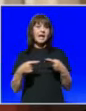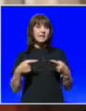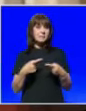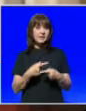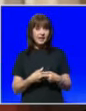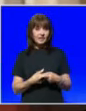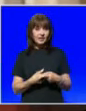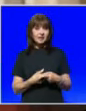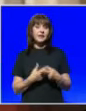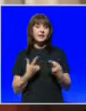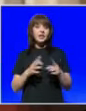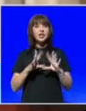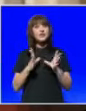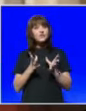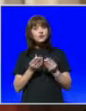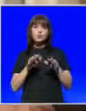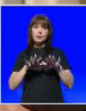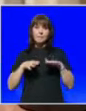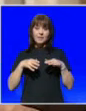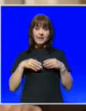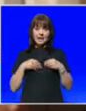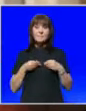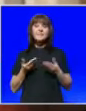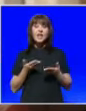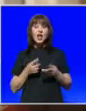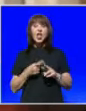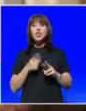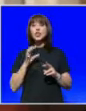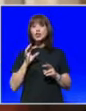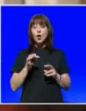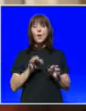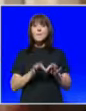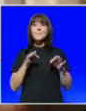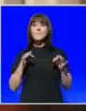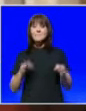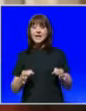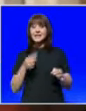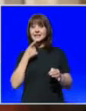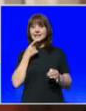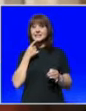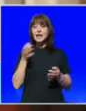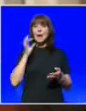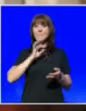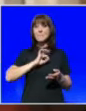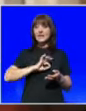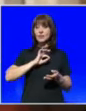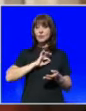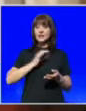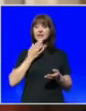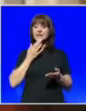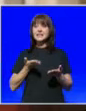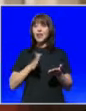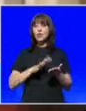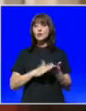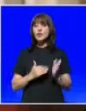от предложения всъщност се приеха. Но по приходните, т.е. мерките, които биха осигурили заложените малко по-високи